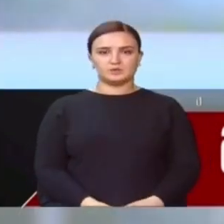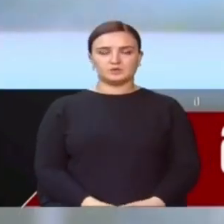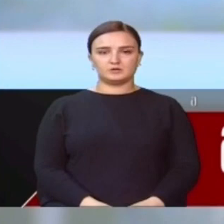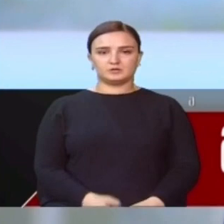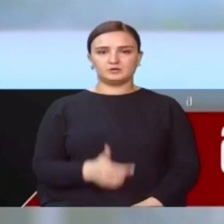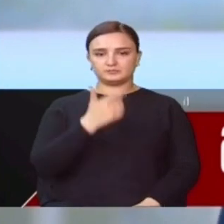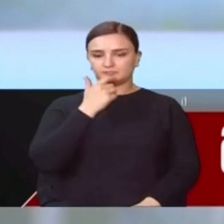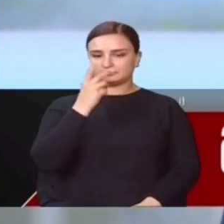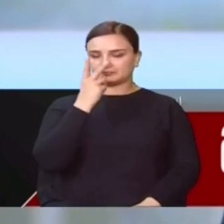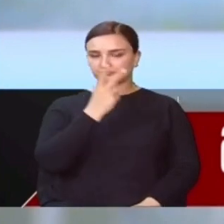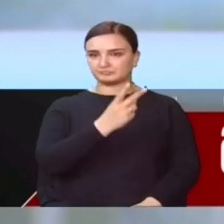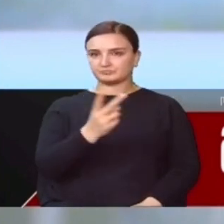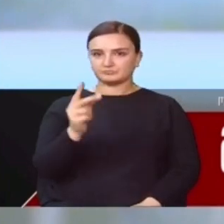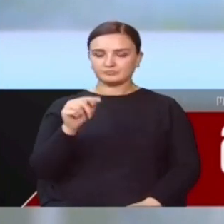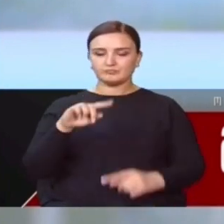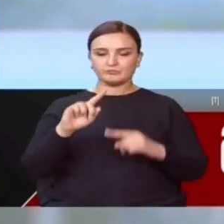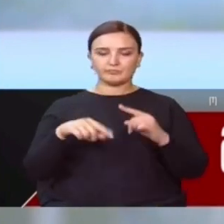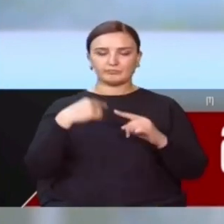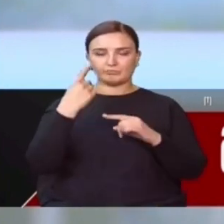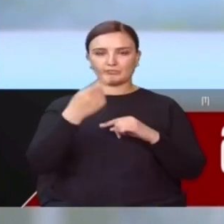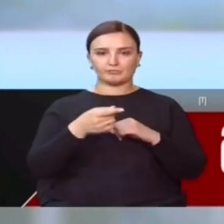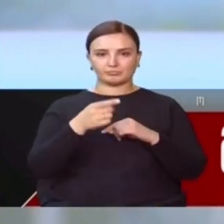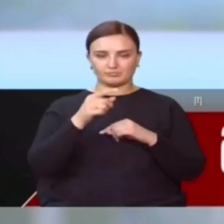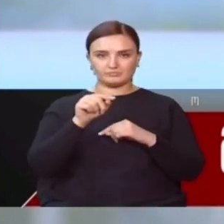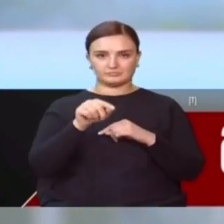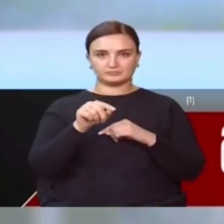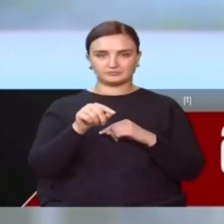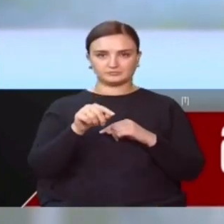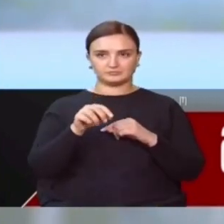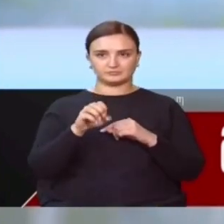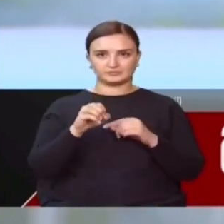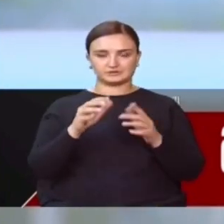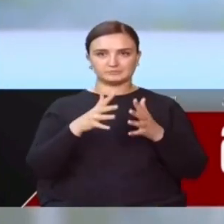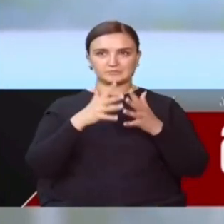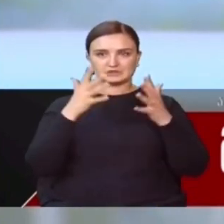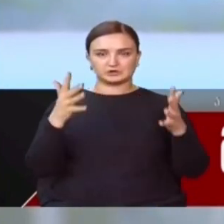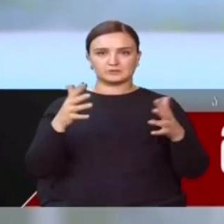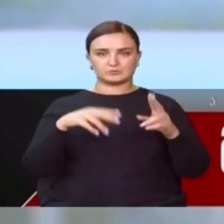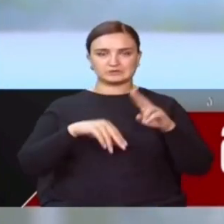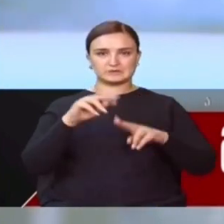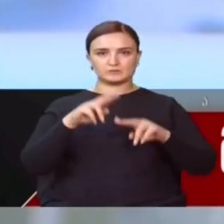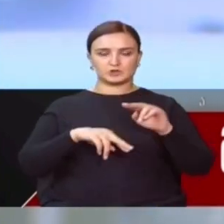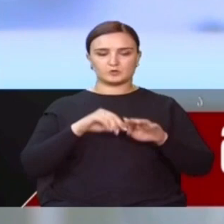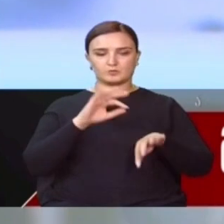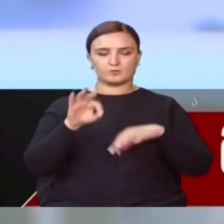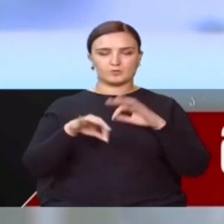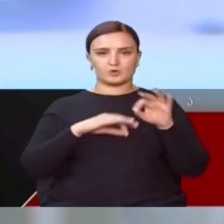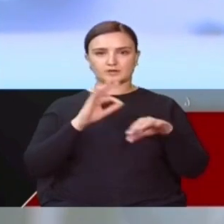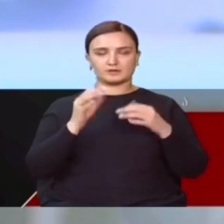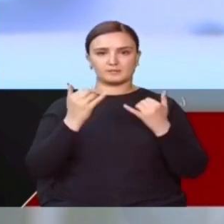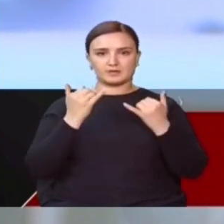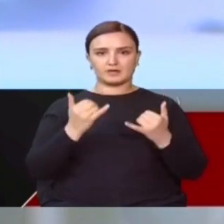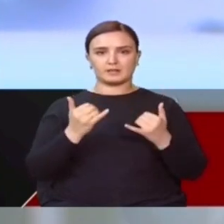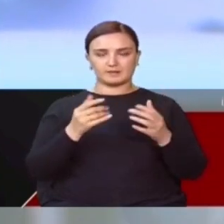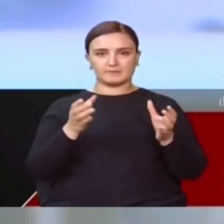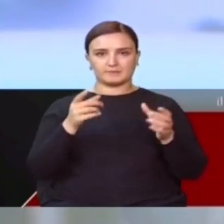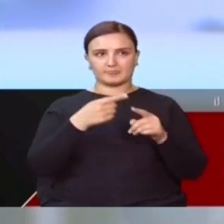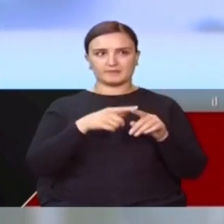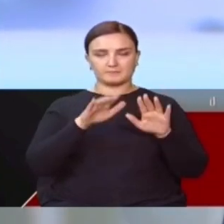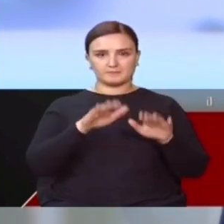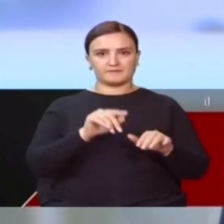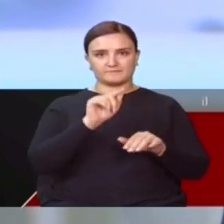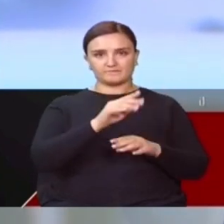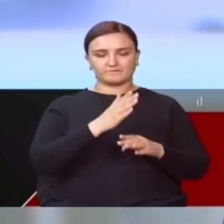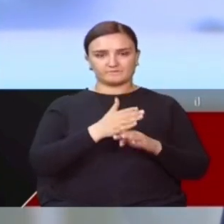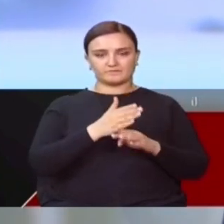დავათვალიერეთ ის მომდევნო ფაზების მასშტაბური სამშენებლო პროექტები, რომელიც ახლა კამპუსზე მიმდინარეობს,